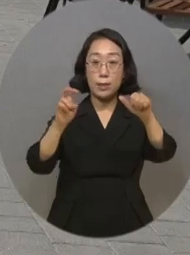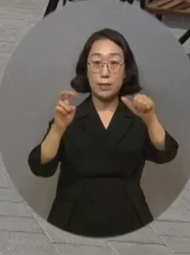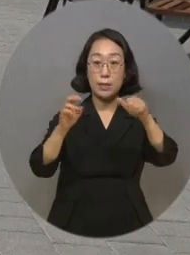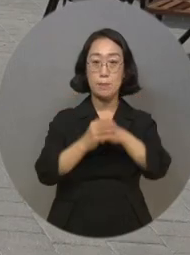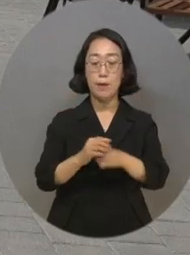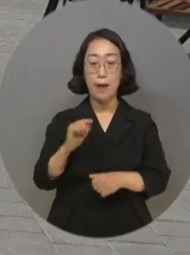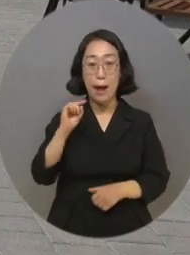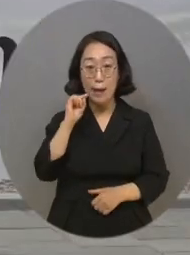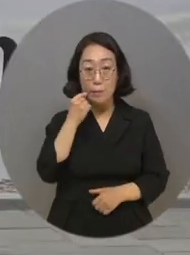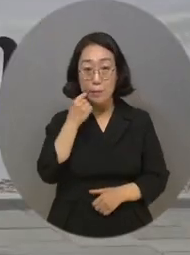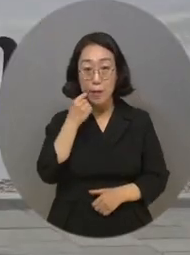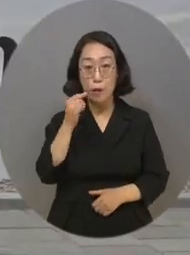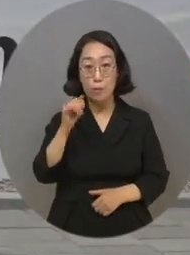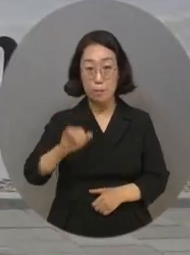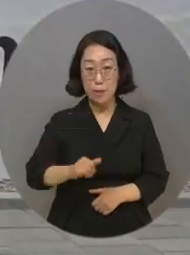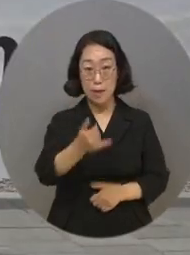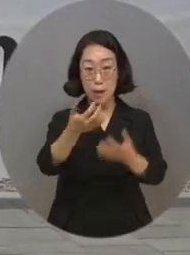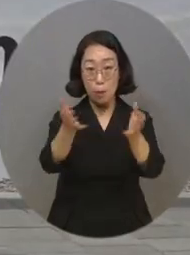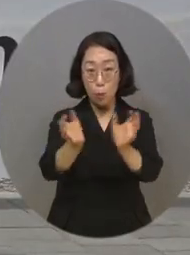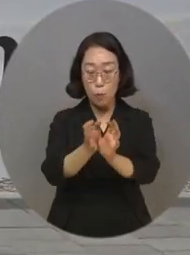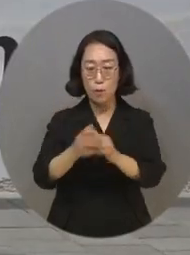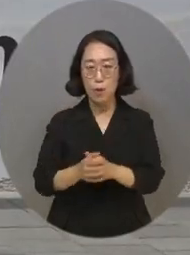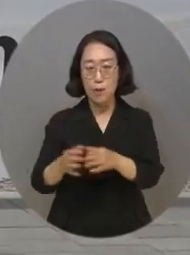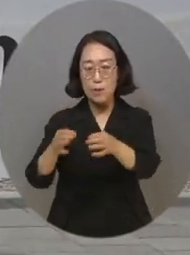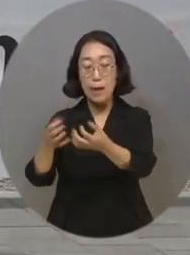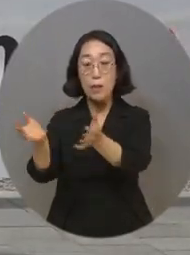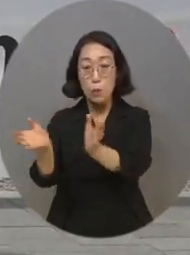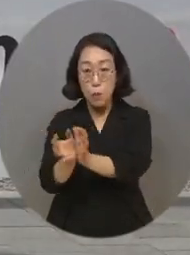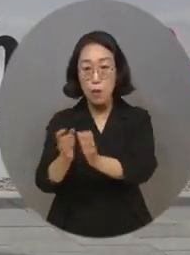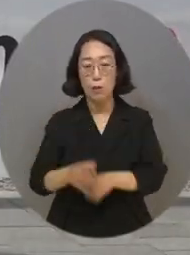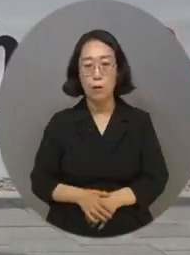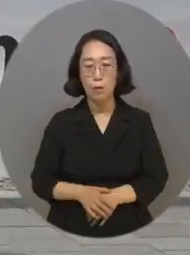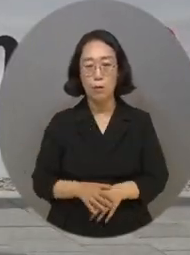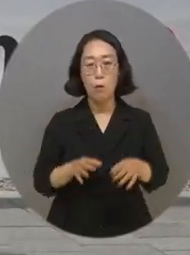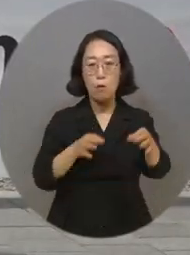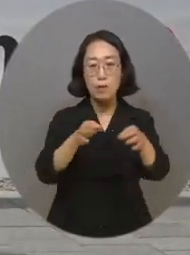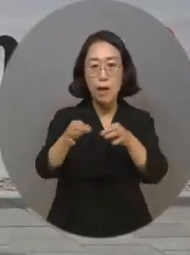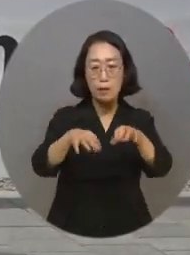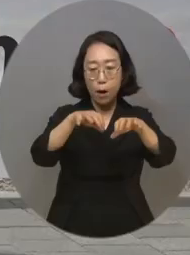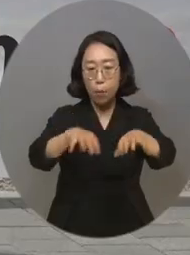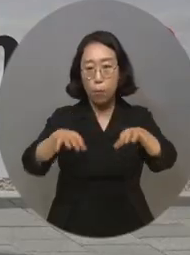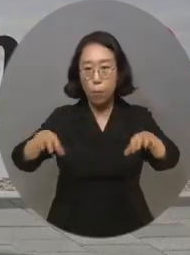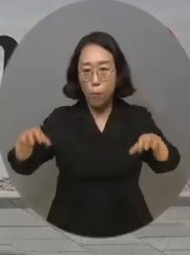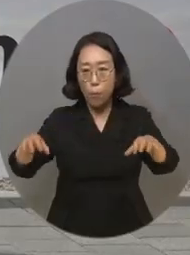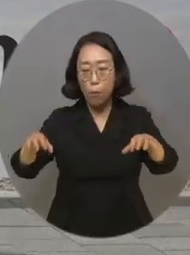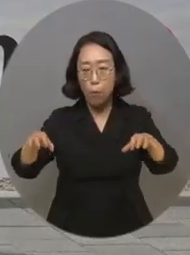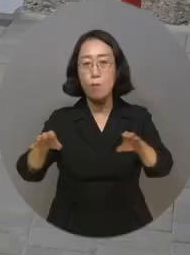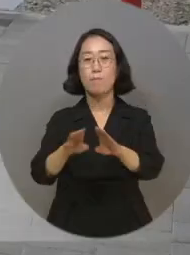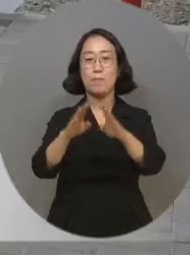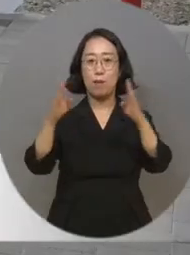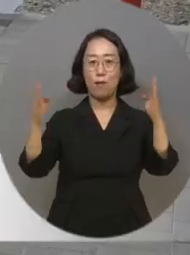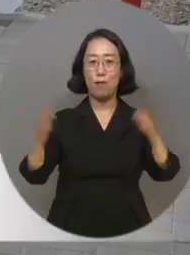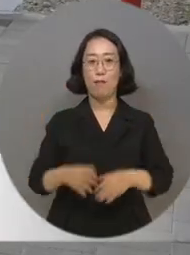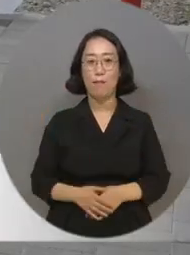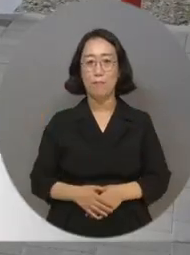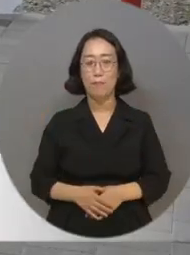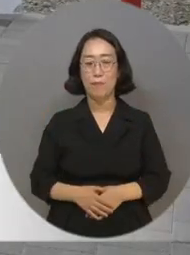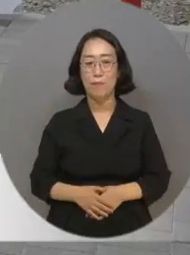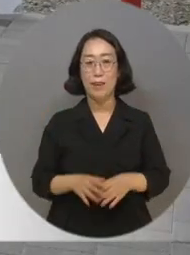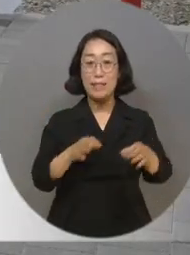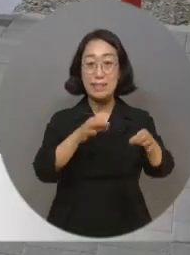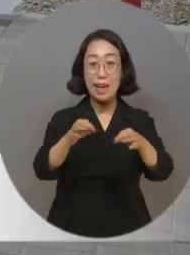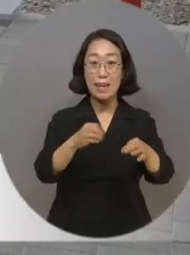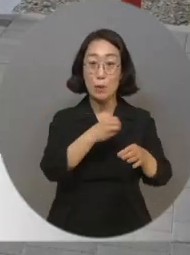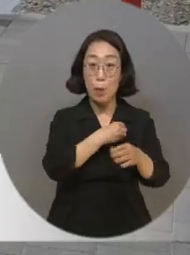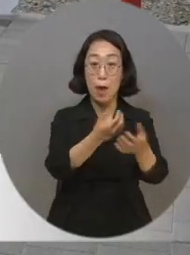아름다운 비행에서는 양주시 상인회 주최 프리마켓 비상하라 2023이 펼쳐졌습니다. 양주시 상인회와